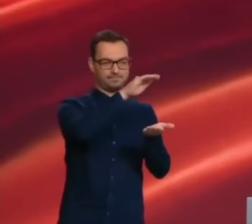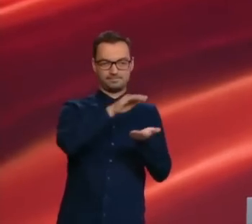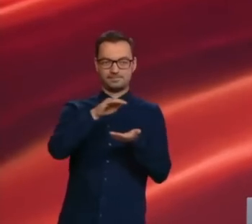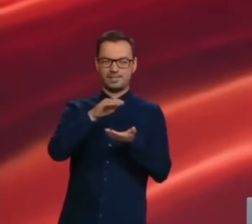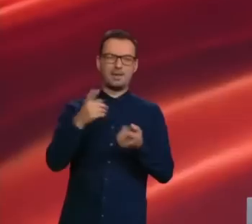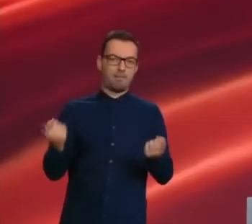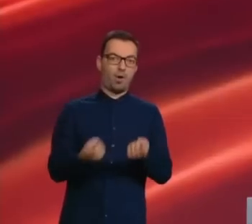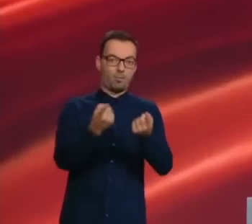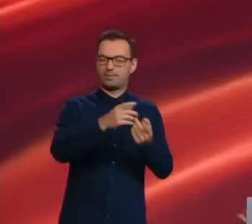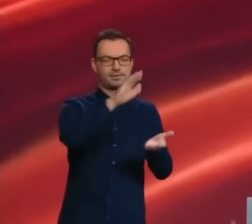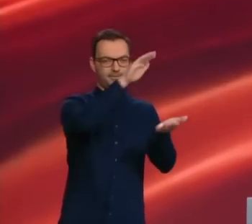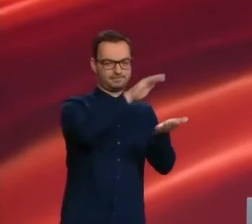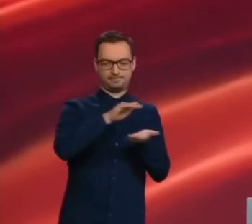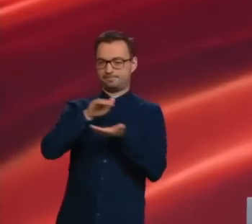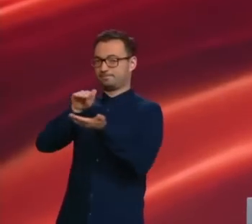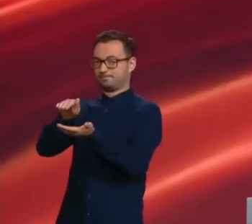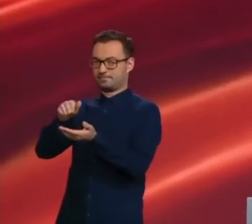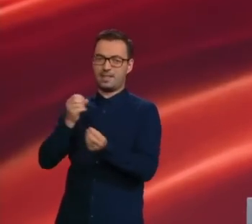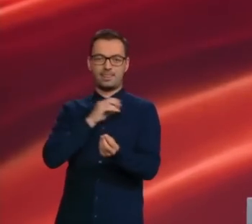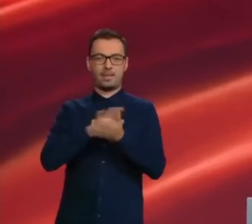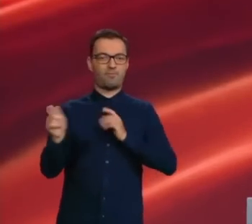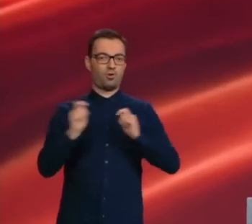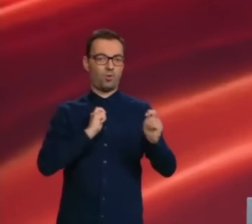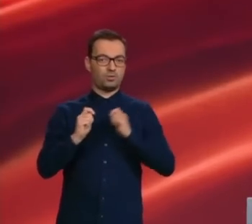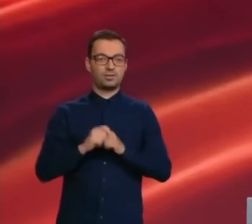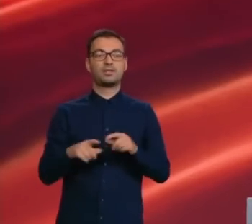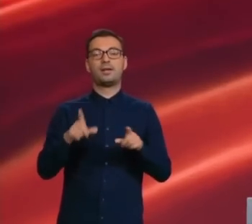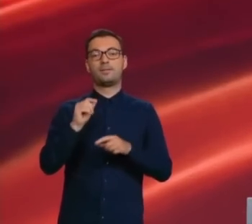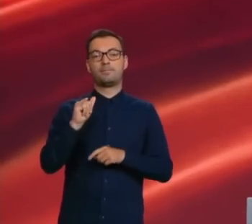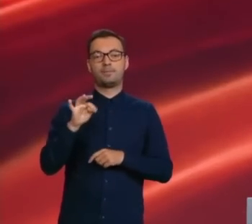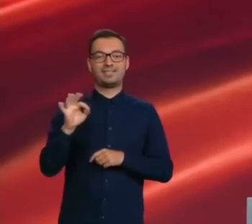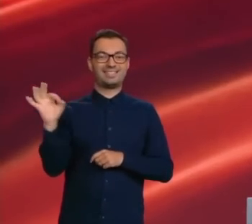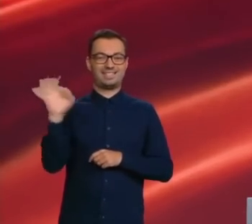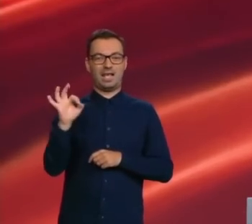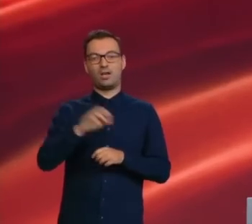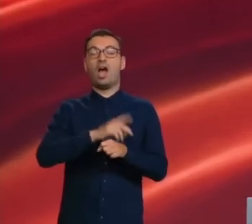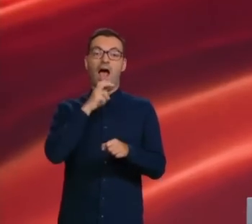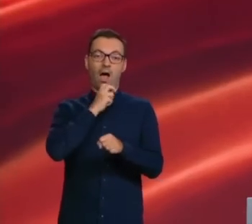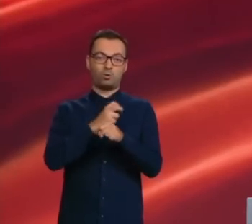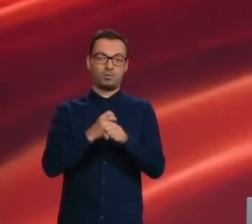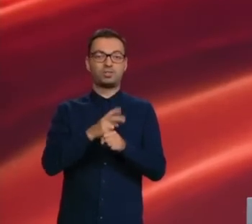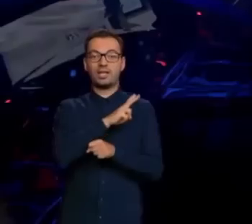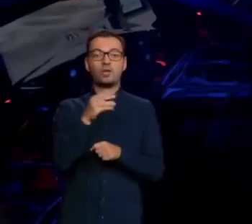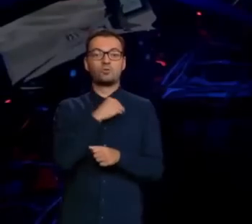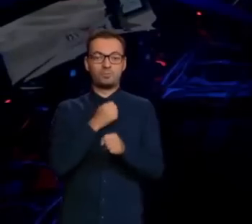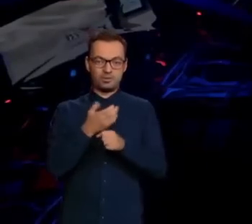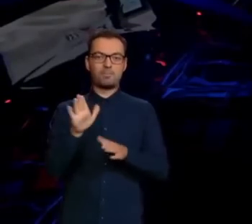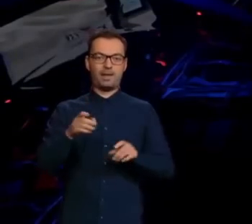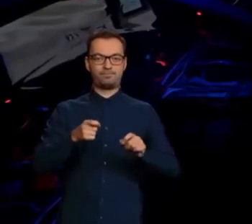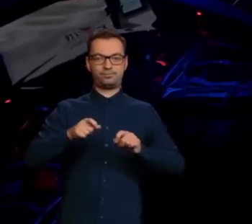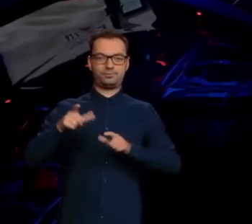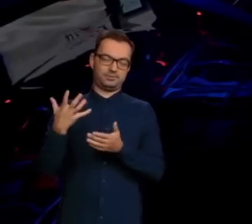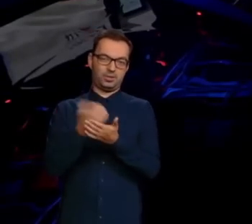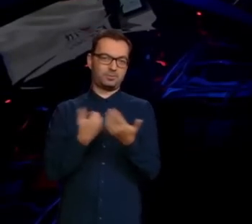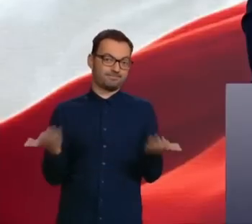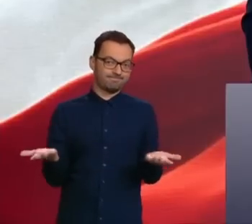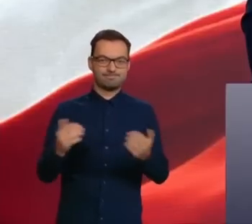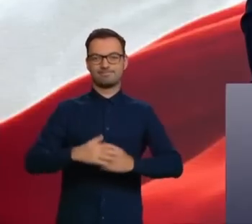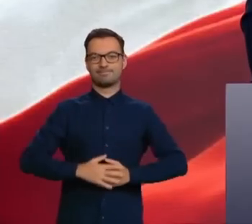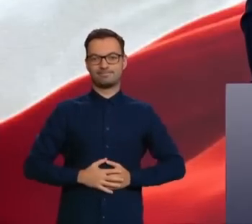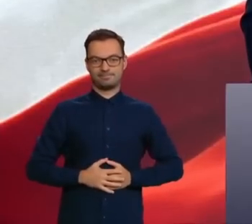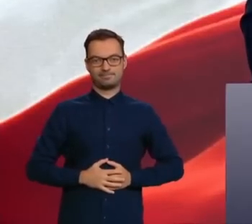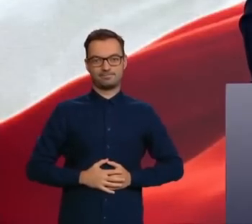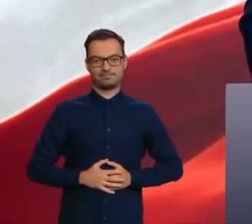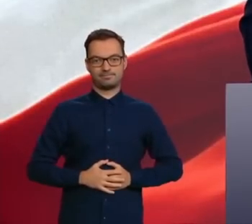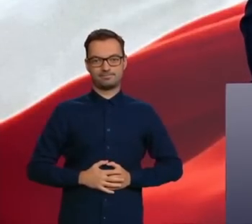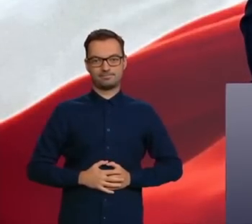tej propagandy, bezpłatna komunikacja dla wszystkich i PIT zero jako automatyczna podwyżka dla uczciwie pracujących. Ty, on serio jest